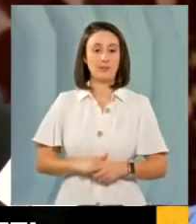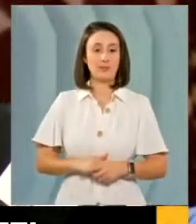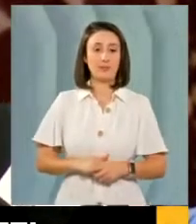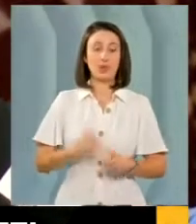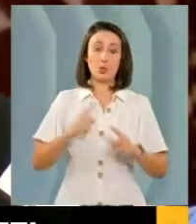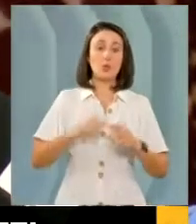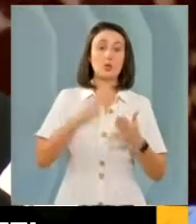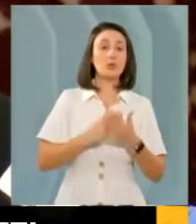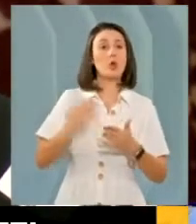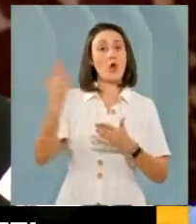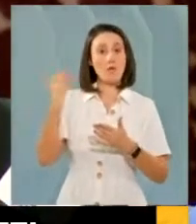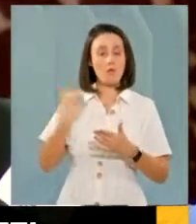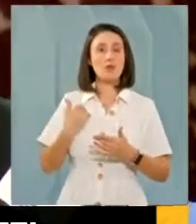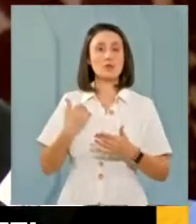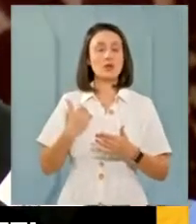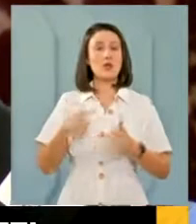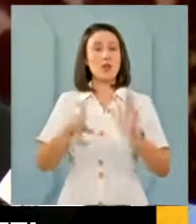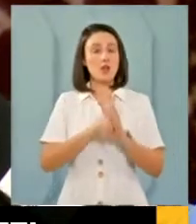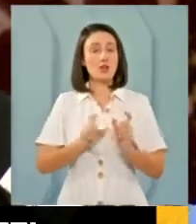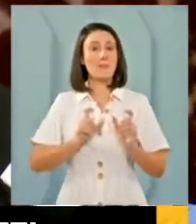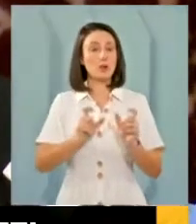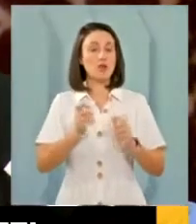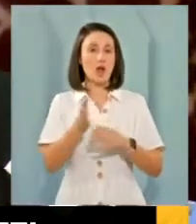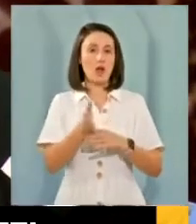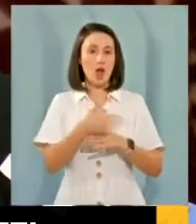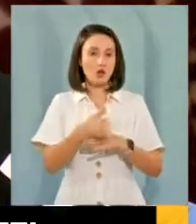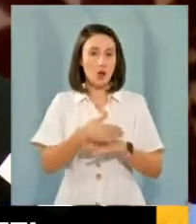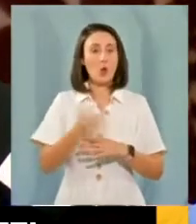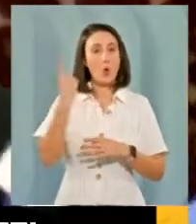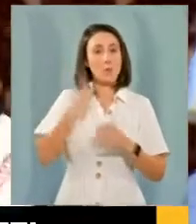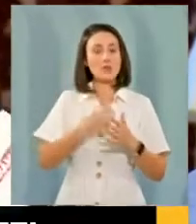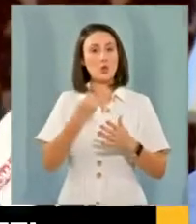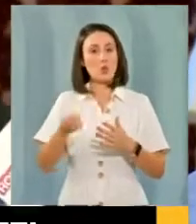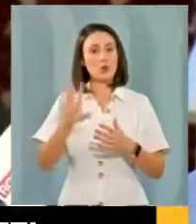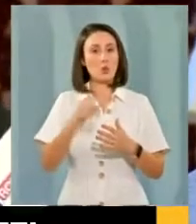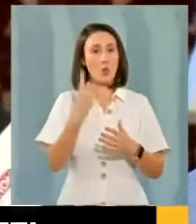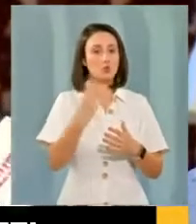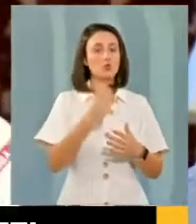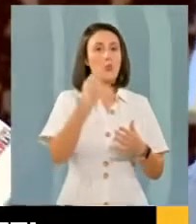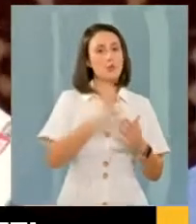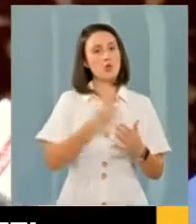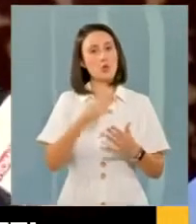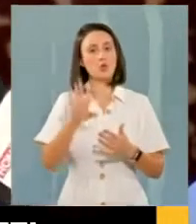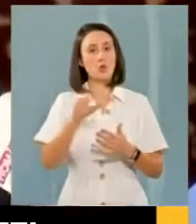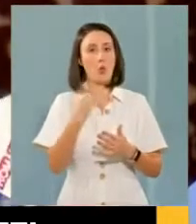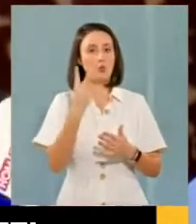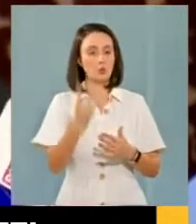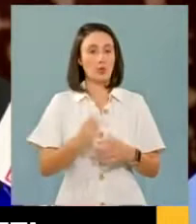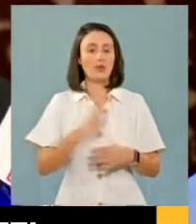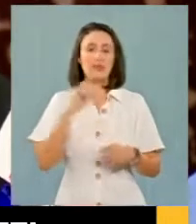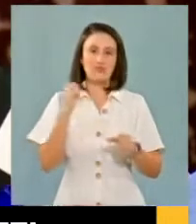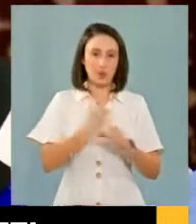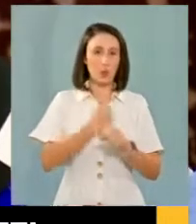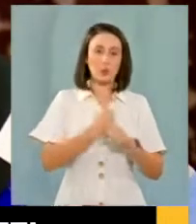drepturile care erau în legile siguranței naționale din 1991-92, făcut,